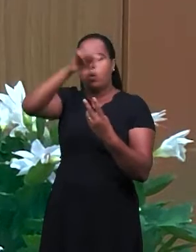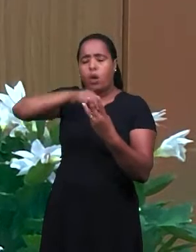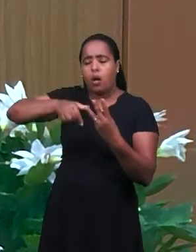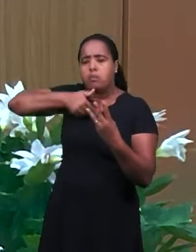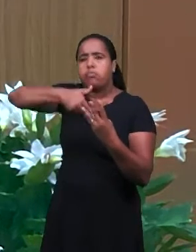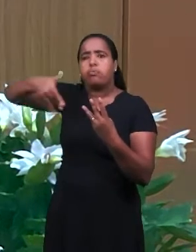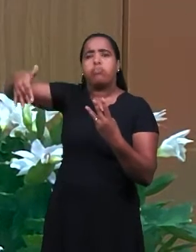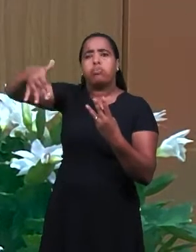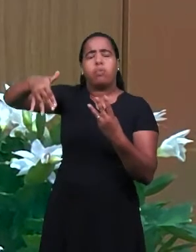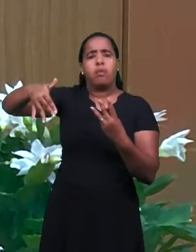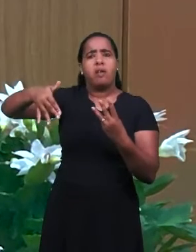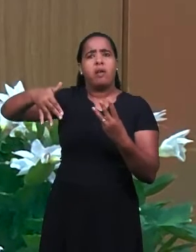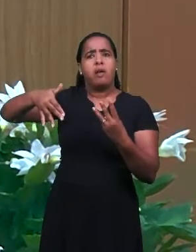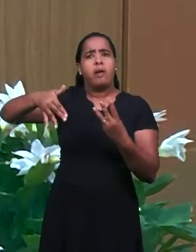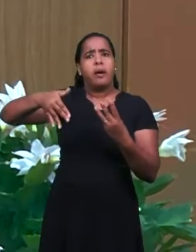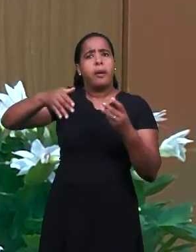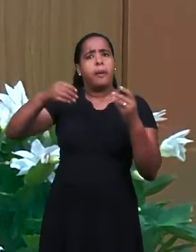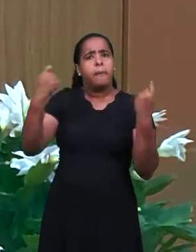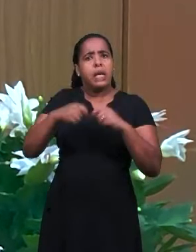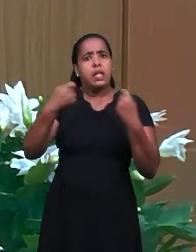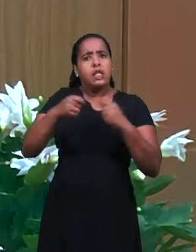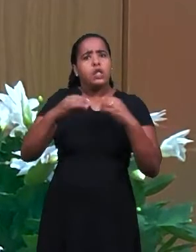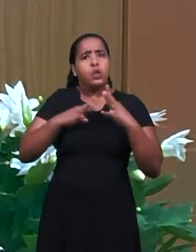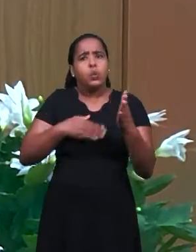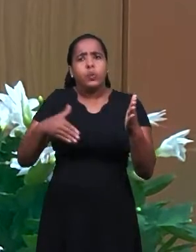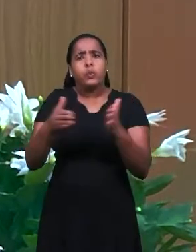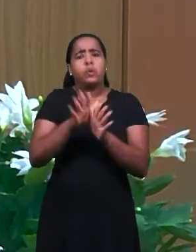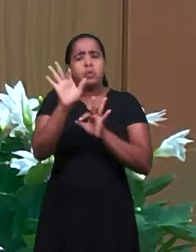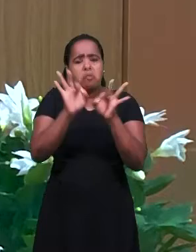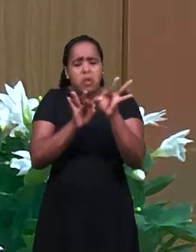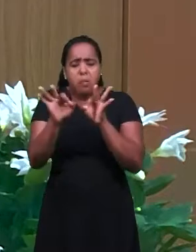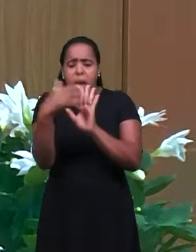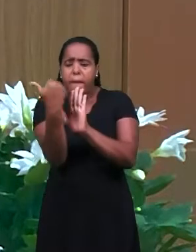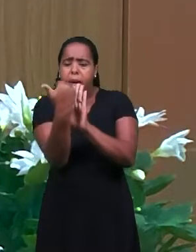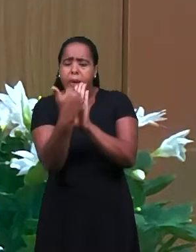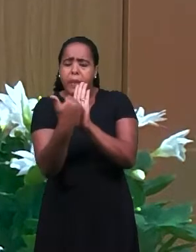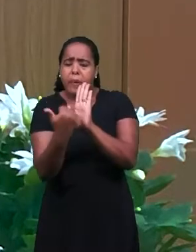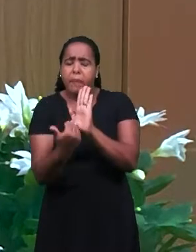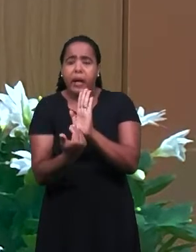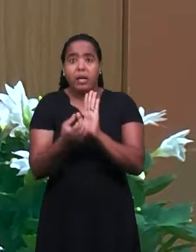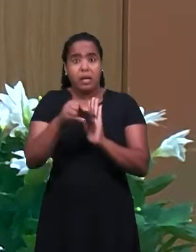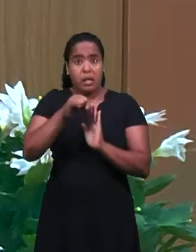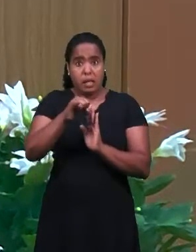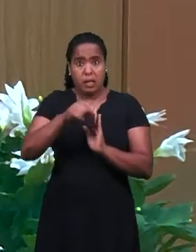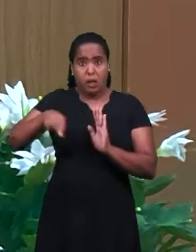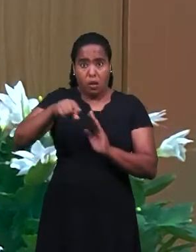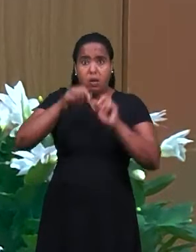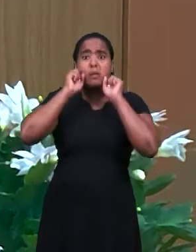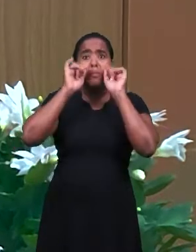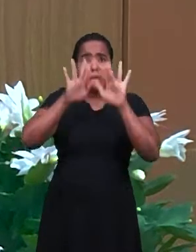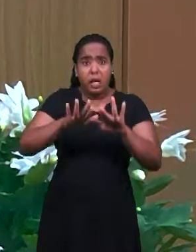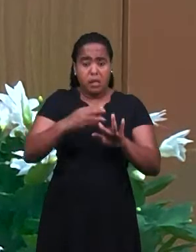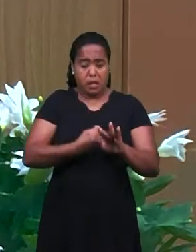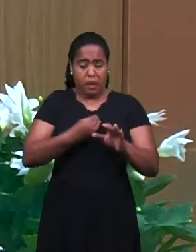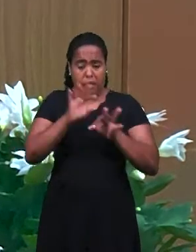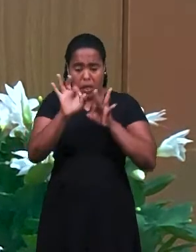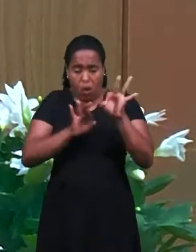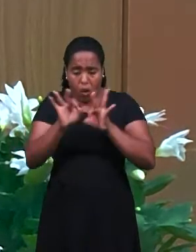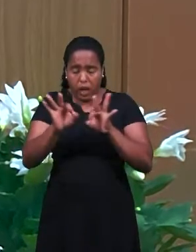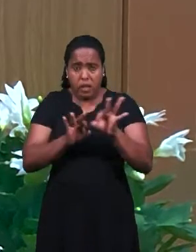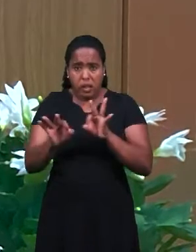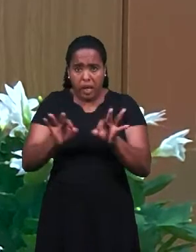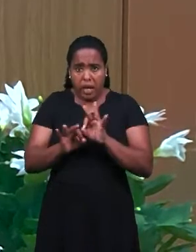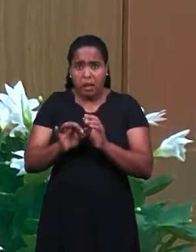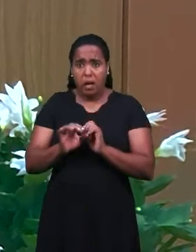жизни. Если мы получили благословение, поправили нашу жизнь, мы поняли проект Божий